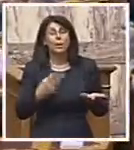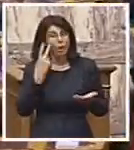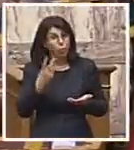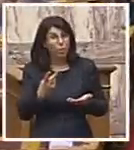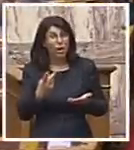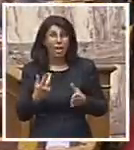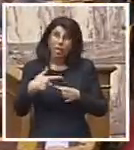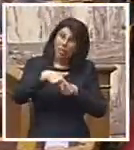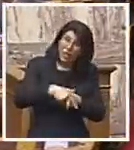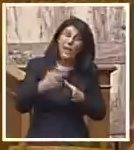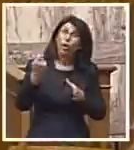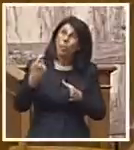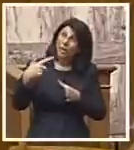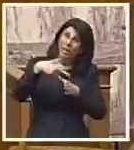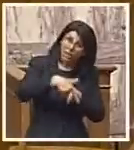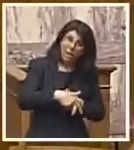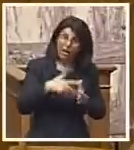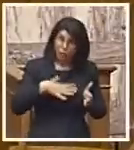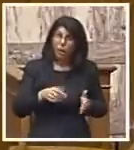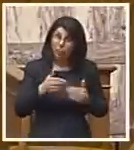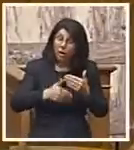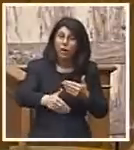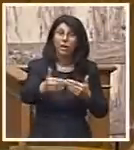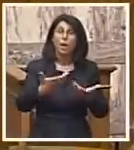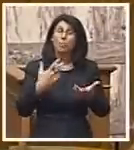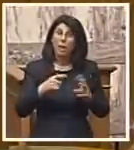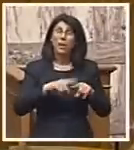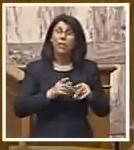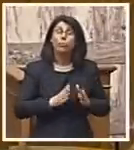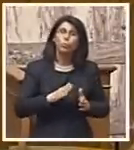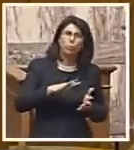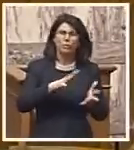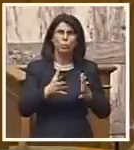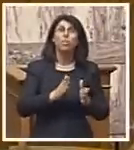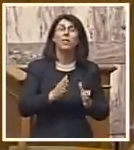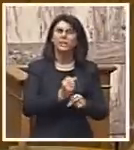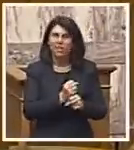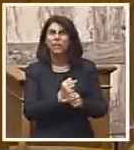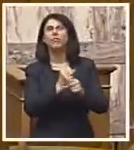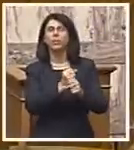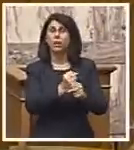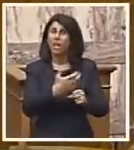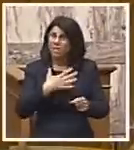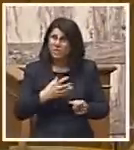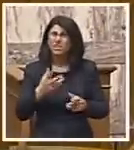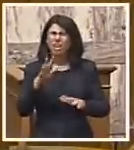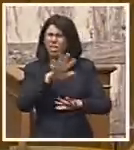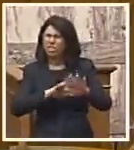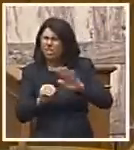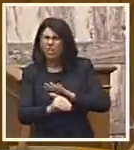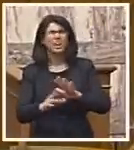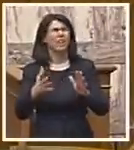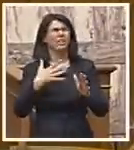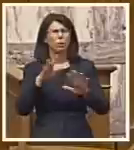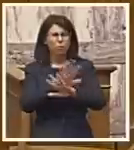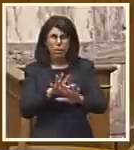οικονομική? Ακόμα μια χώρα μη βιώσιμη? Ακόμα να μαστίζεται η Ελλάδα από την αδιαφάνεια και τον παρασιτισμό?